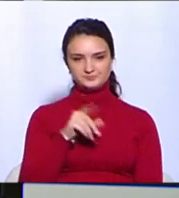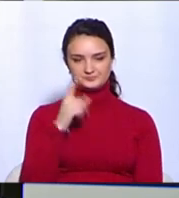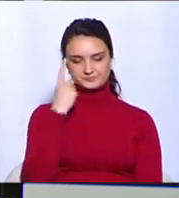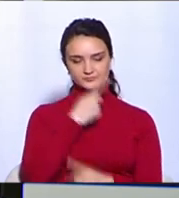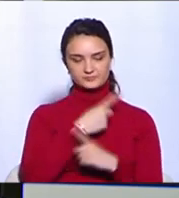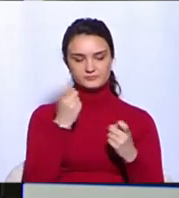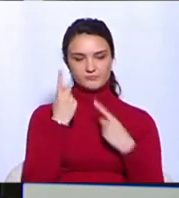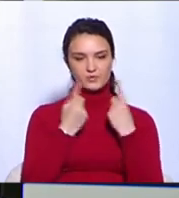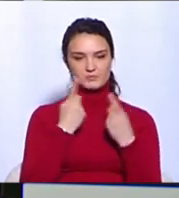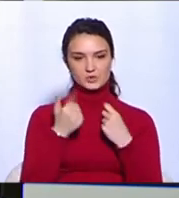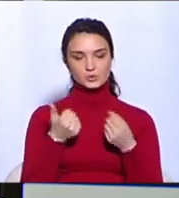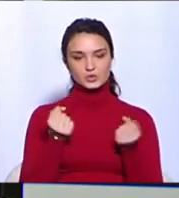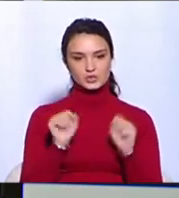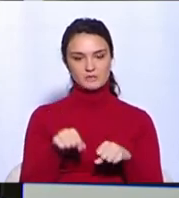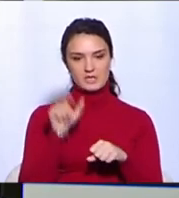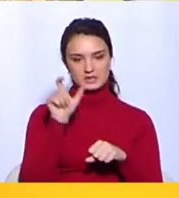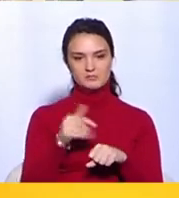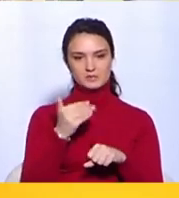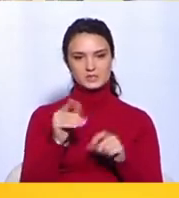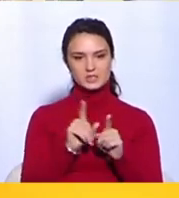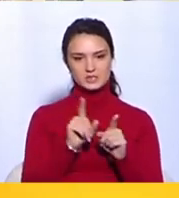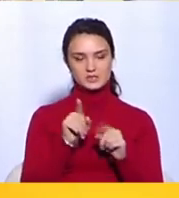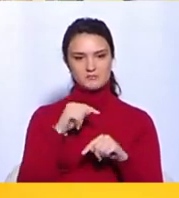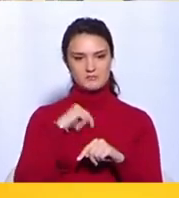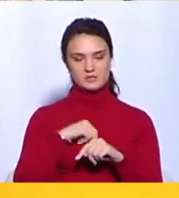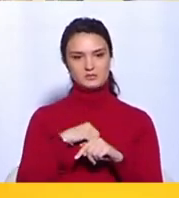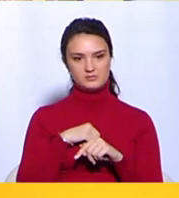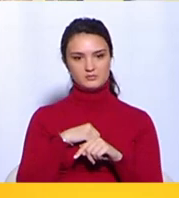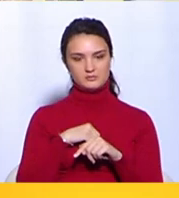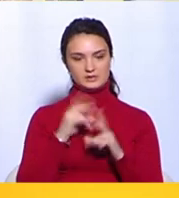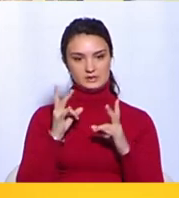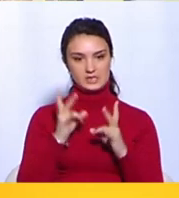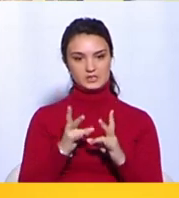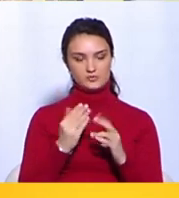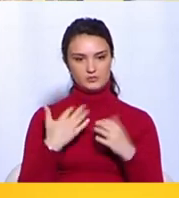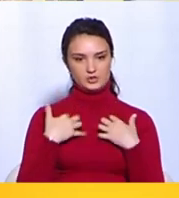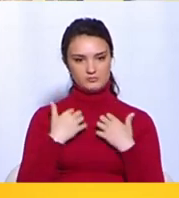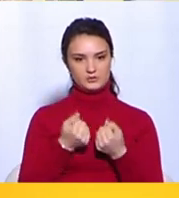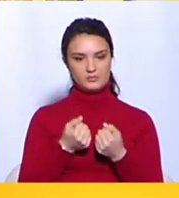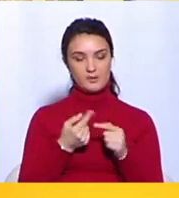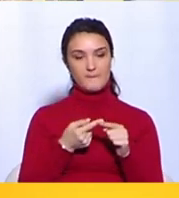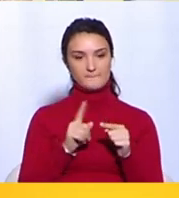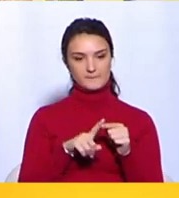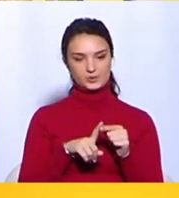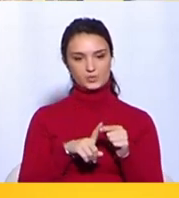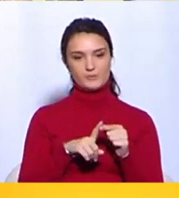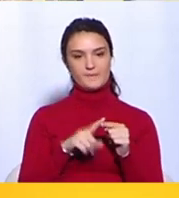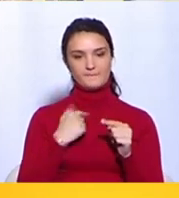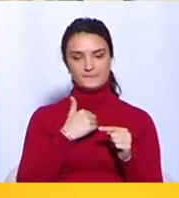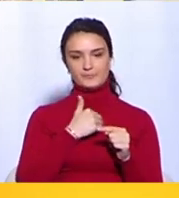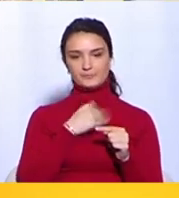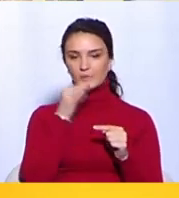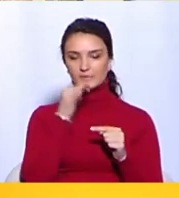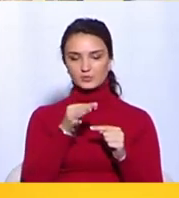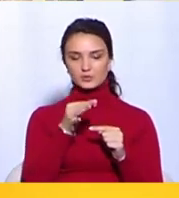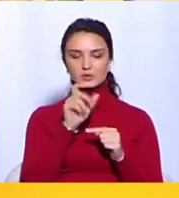გამოქვეყნდა ინფორმაცია როგორ შეიძლება ადამიანის ასეთმა ახირებამ დააზარალოს მისი ჯანმრთელობა ამიტომ მე მინდა